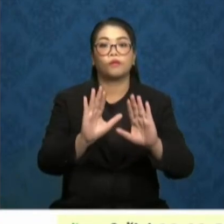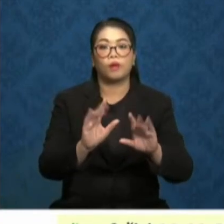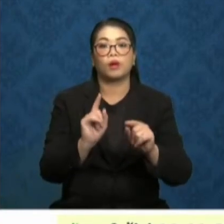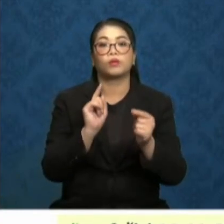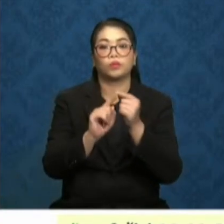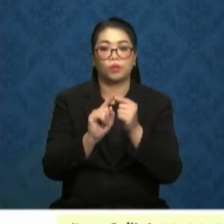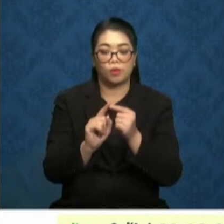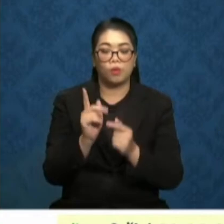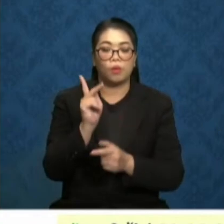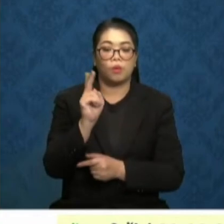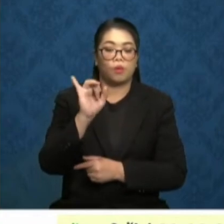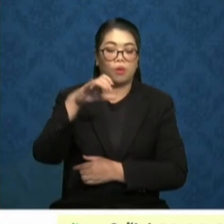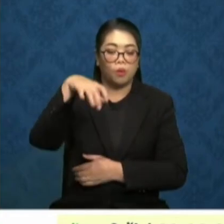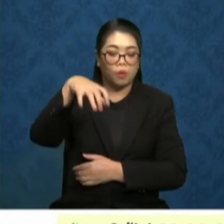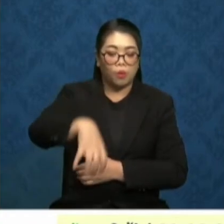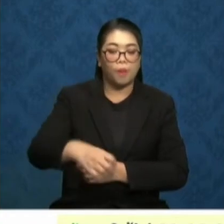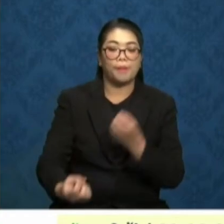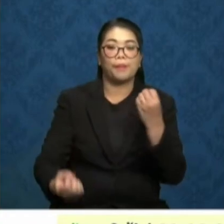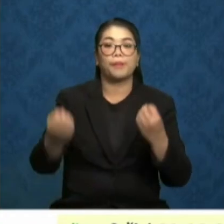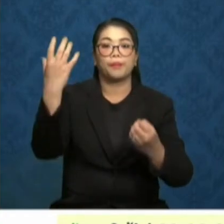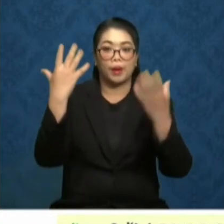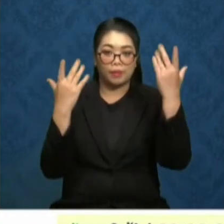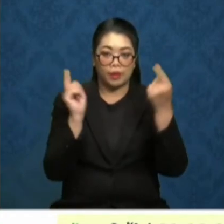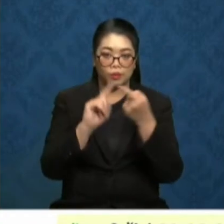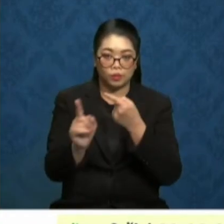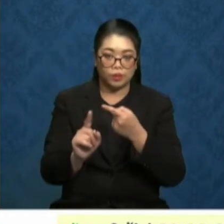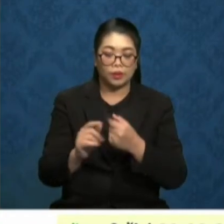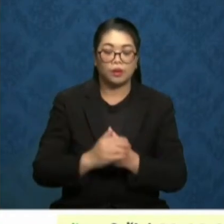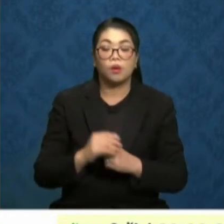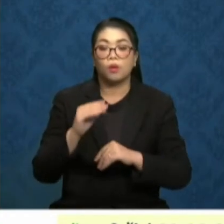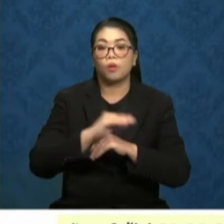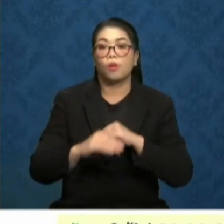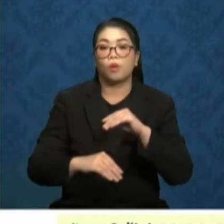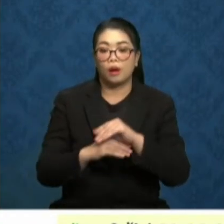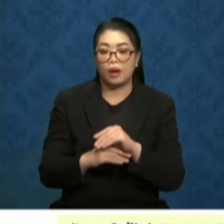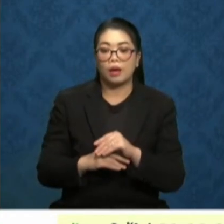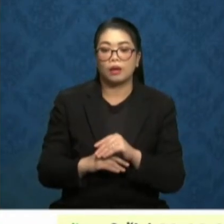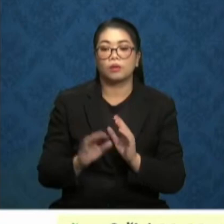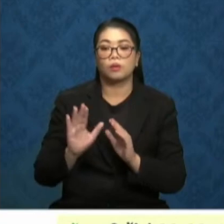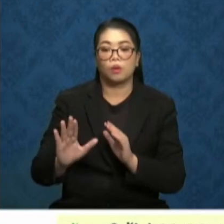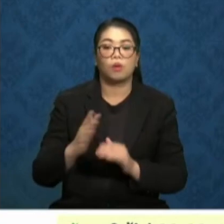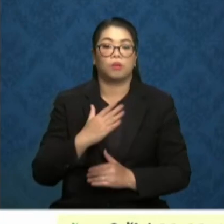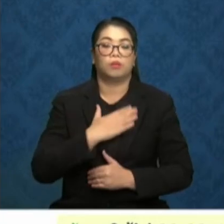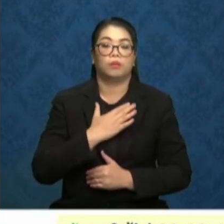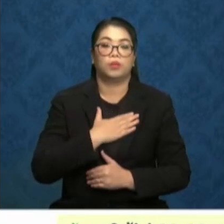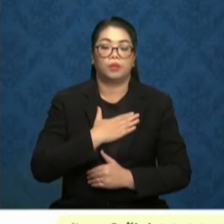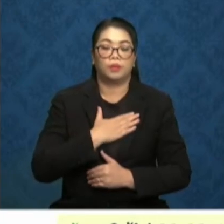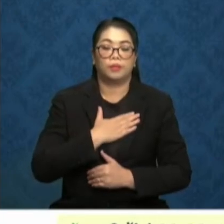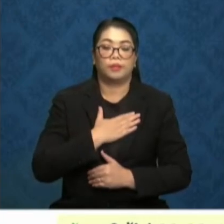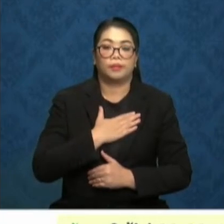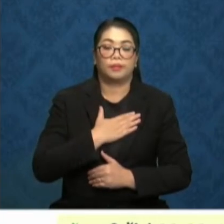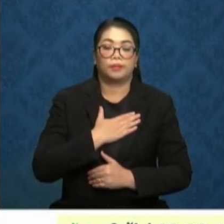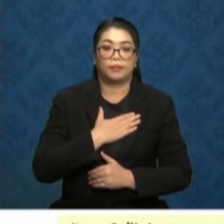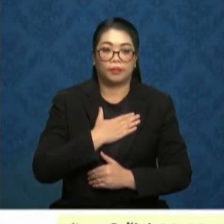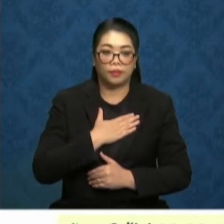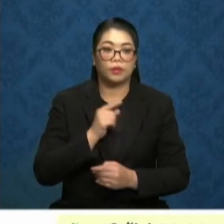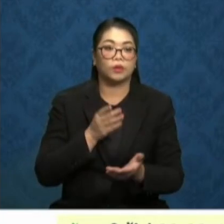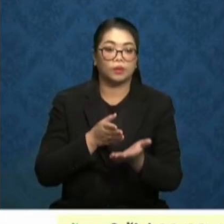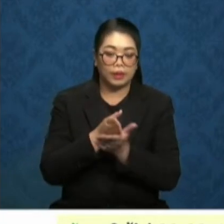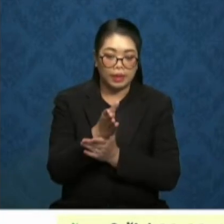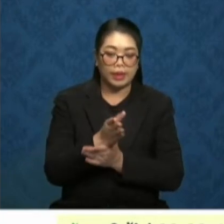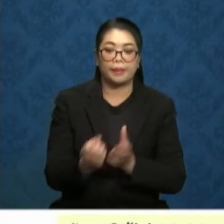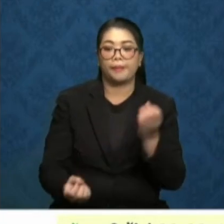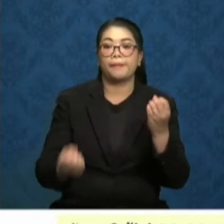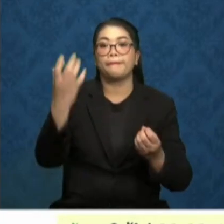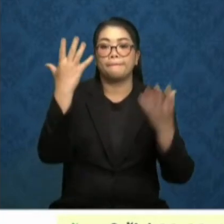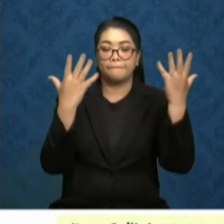ไปถงกรมปาไม้จากเล็น้อยนะครับเพราะว่าองกันพหาหส่วท้องถิ่นของผมต่วใหญ่อยู่ในเขตปาส